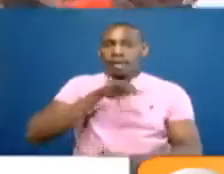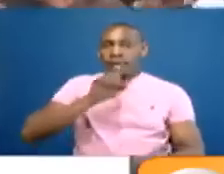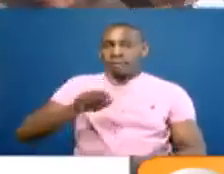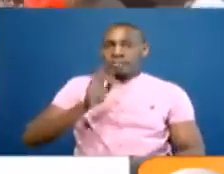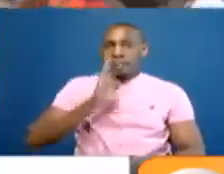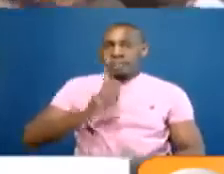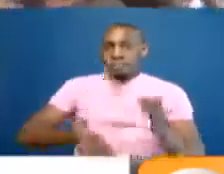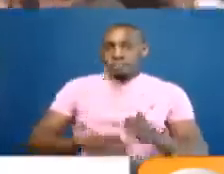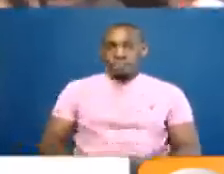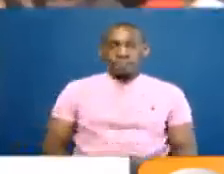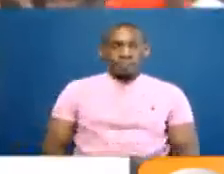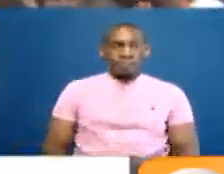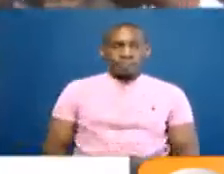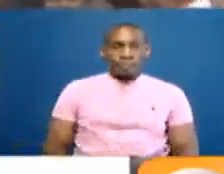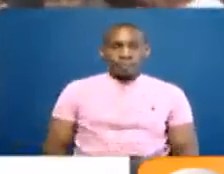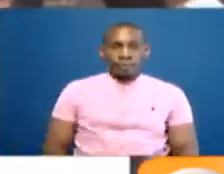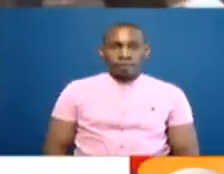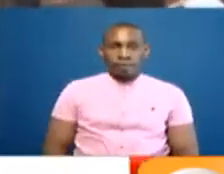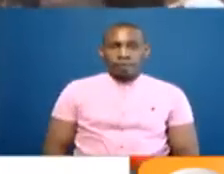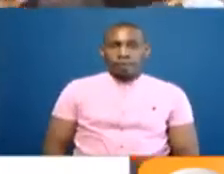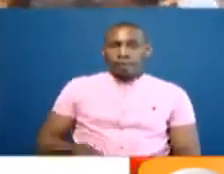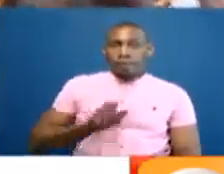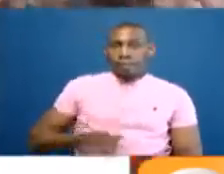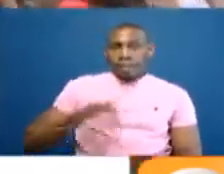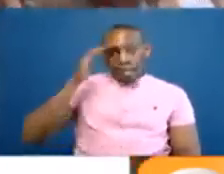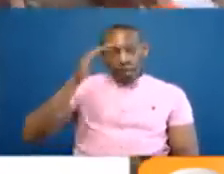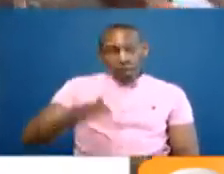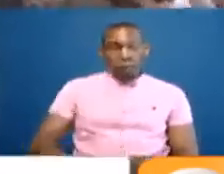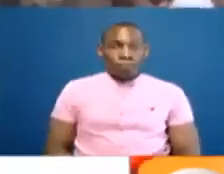be. Hey. Mama hi.